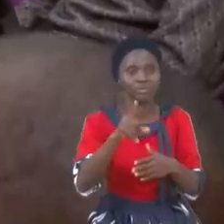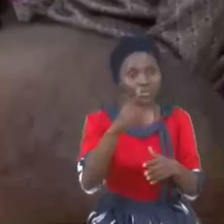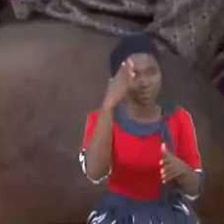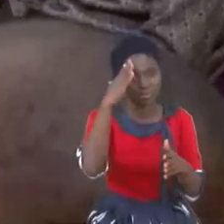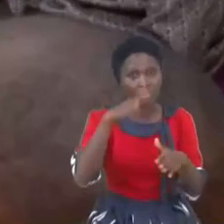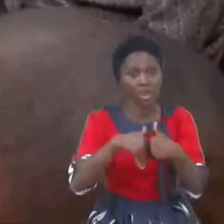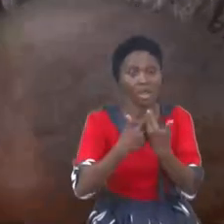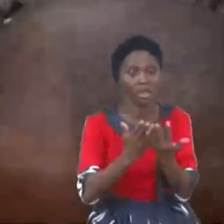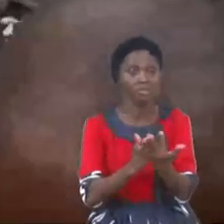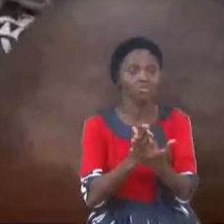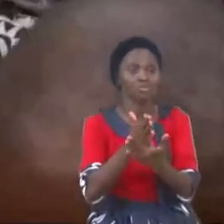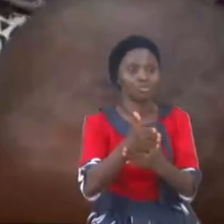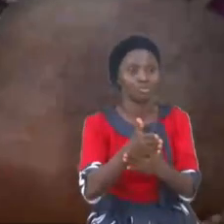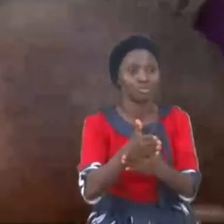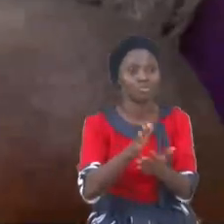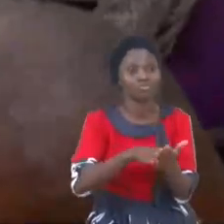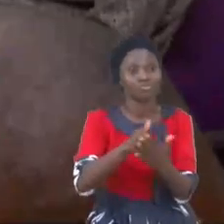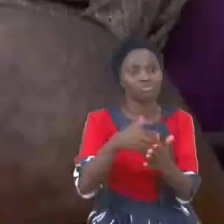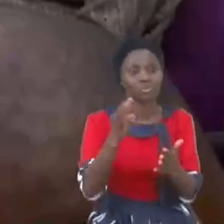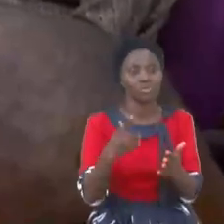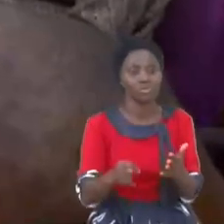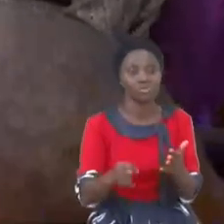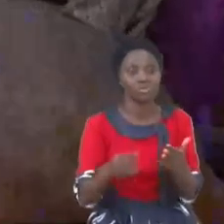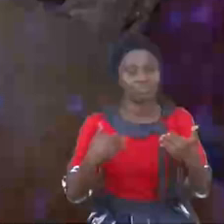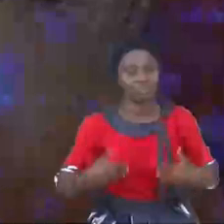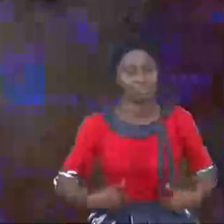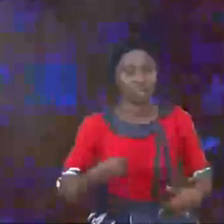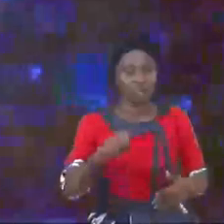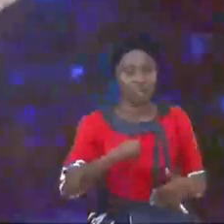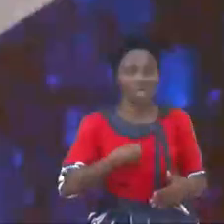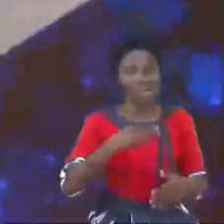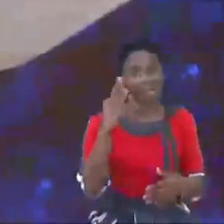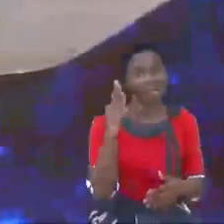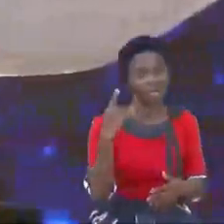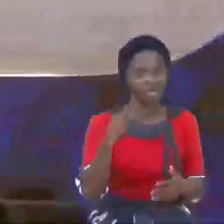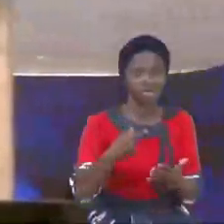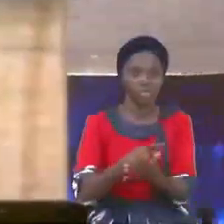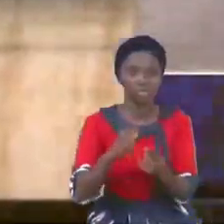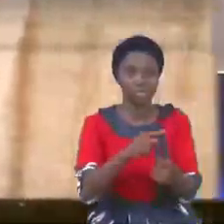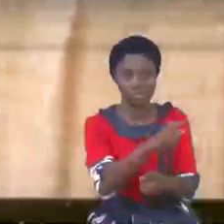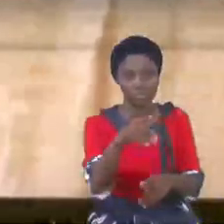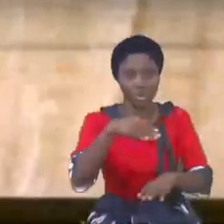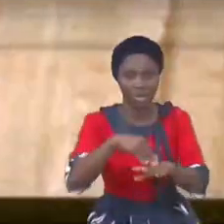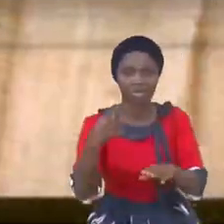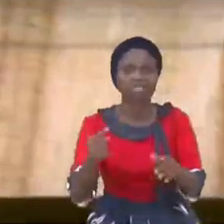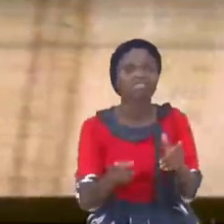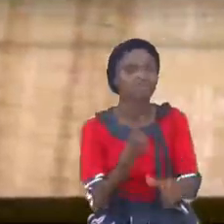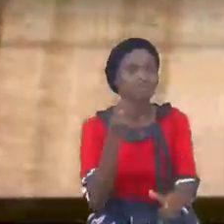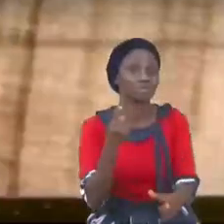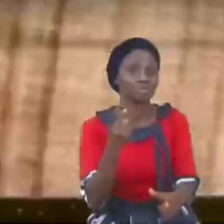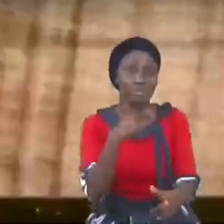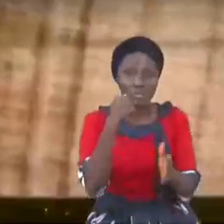Vous savez, ce fut à cause d'une infirmité de la chair que je vous ai pour la première fois